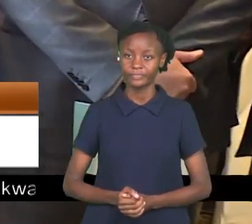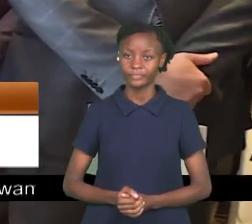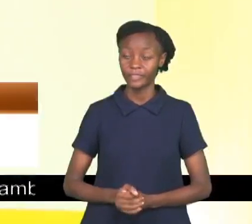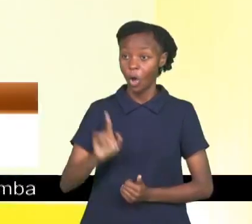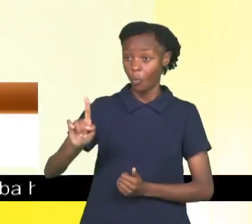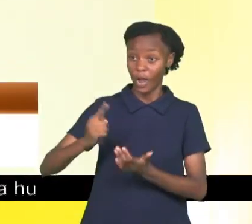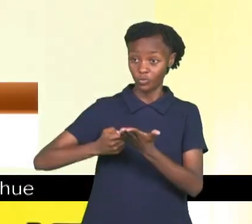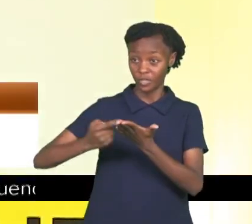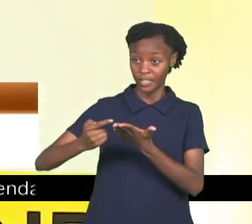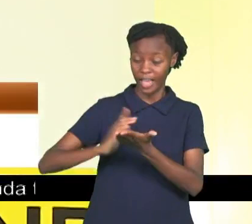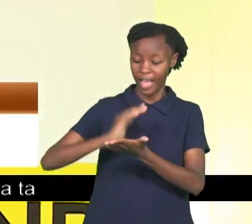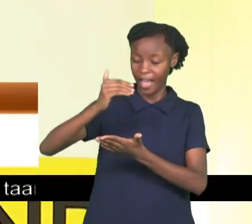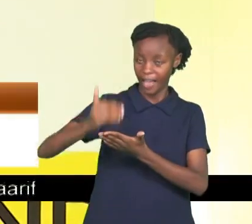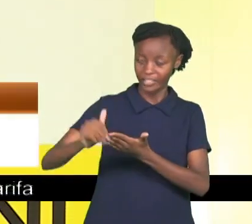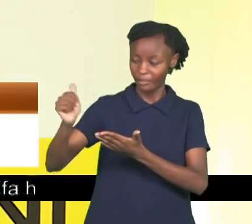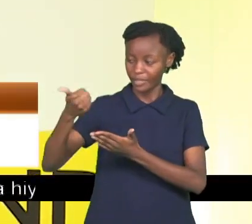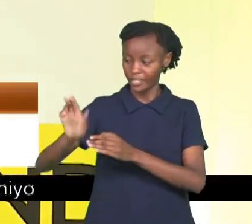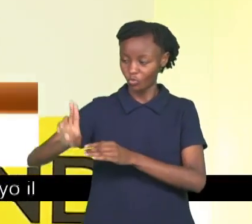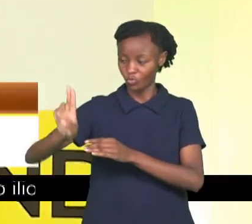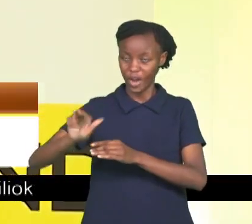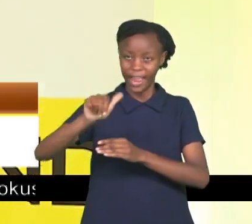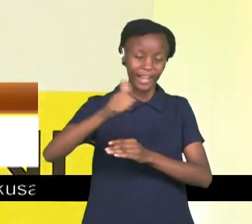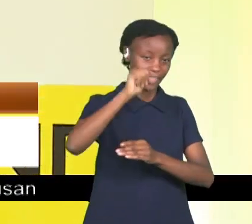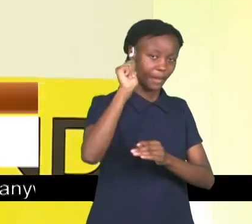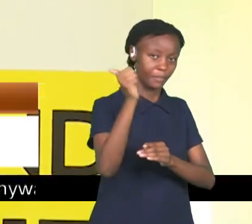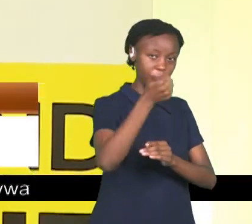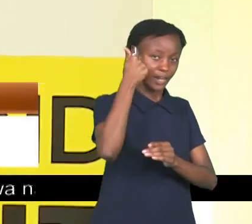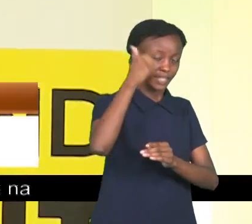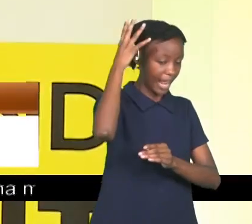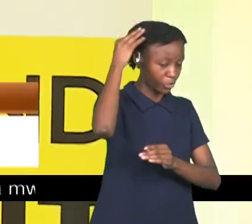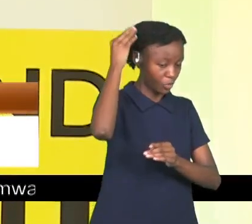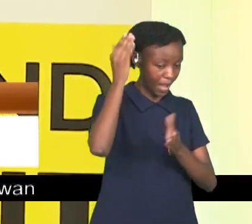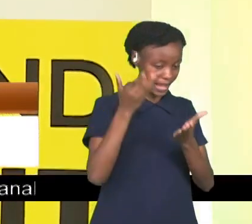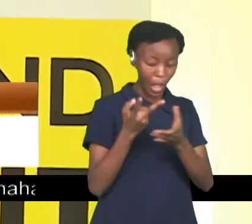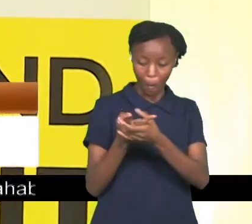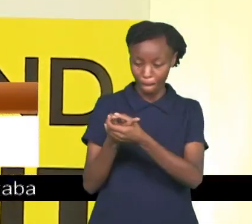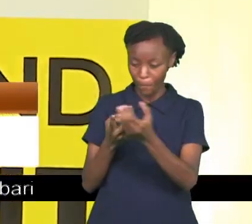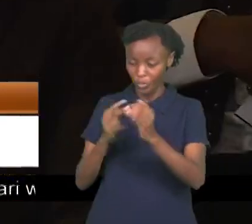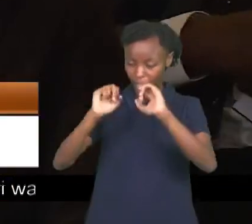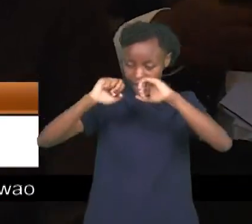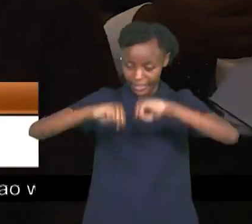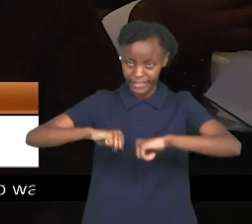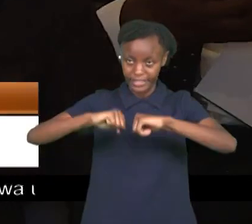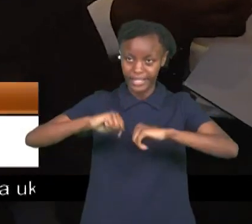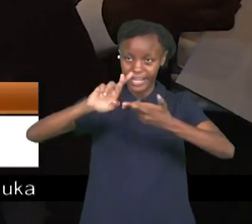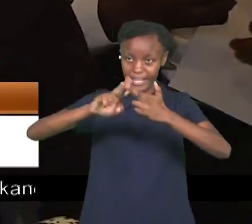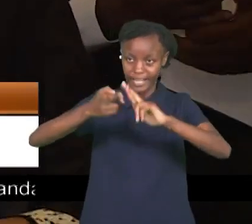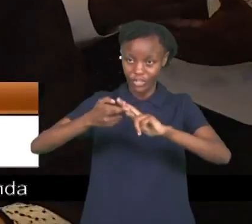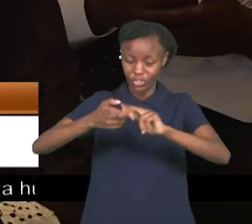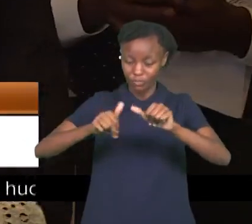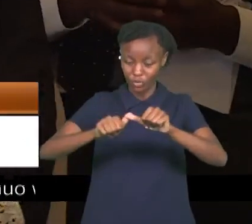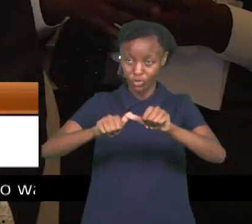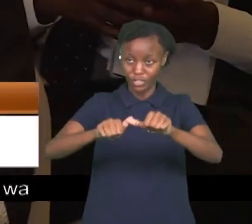Wiki moja tu baada ya Rais Uhuru Kenyatta na mwenzake kutoka taifa la Somalia kukubaliana kulainisha uhusiano wao wa Afrika Mashariki